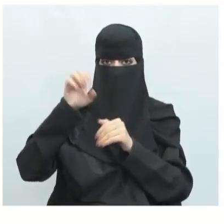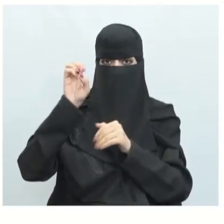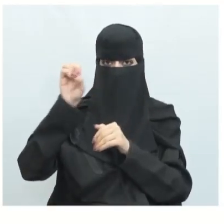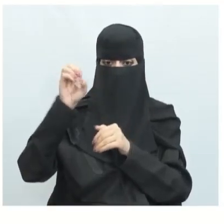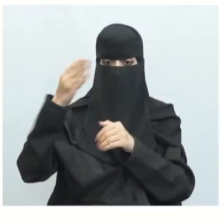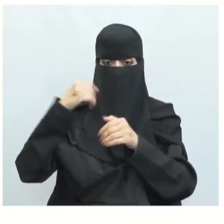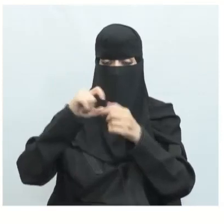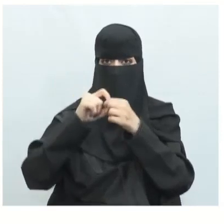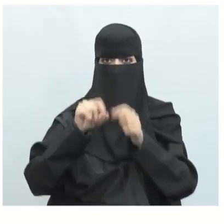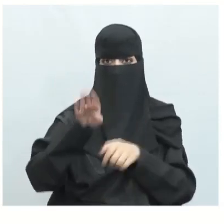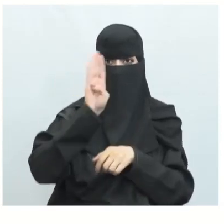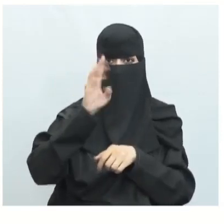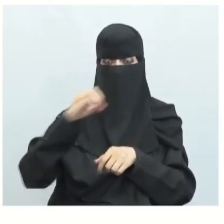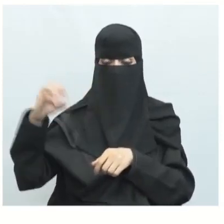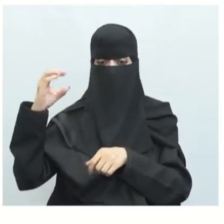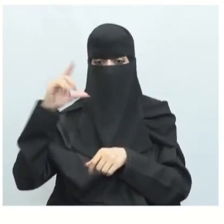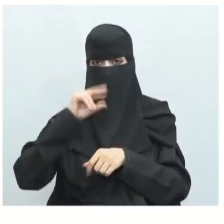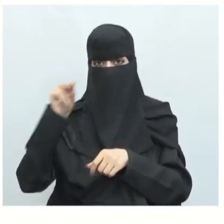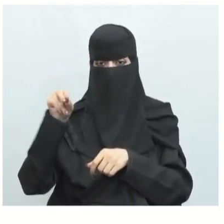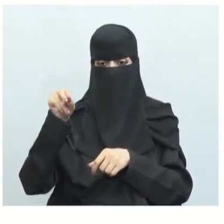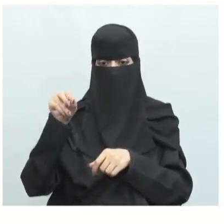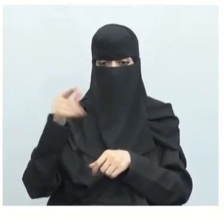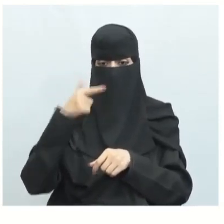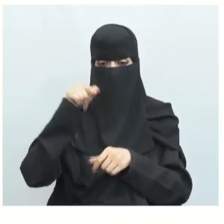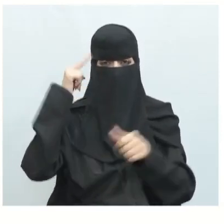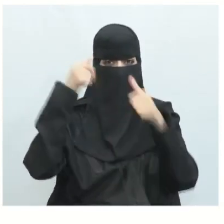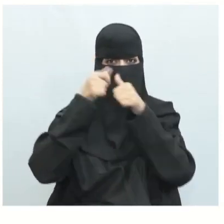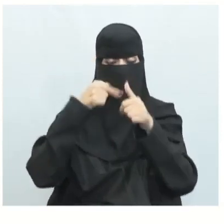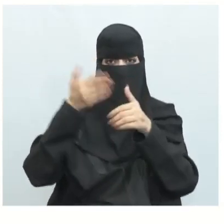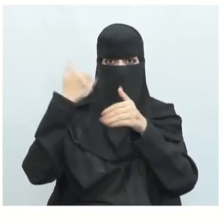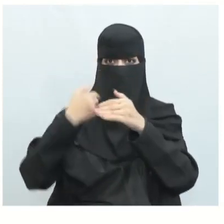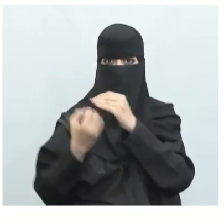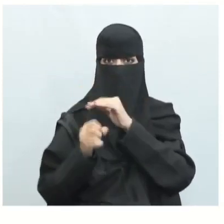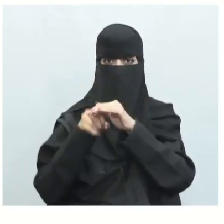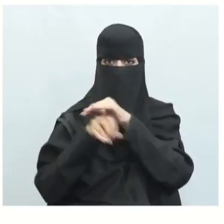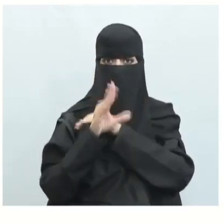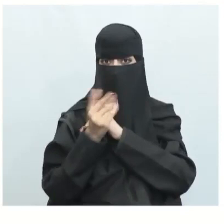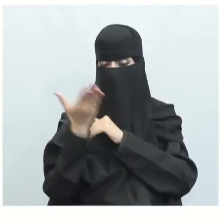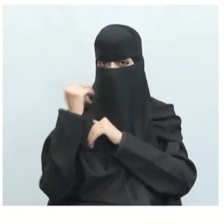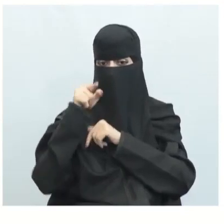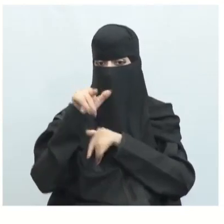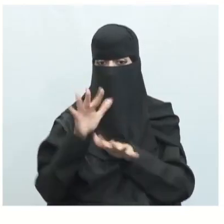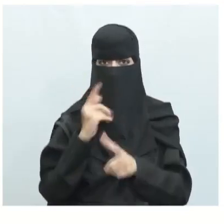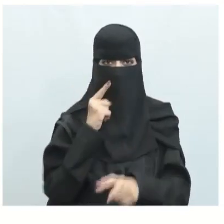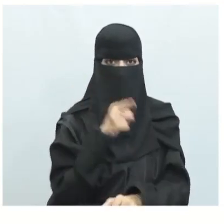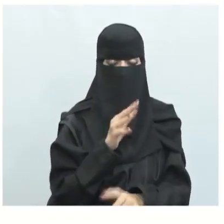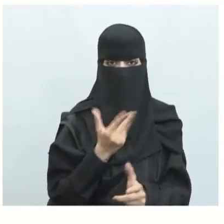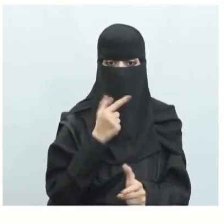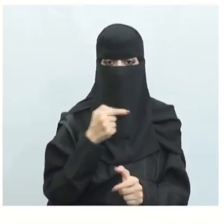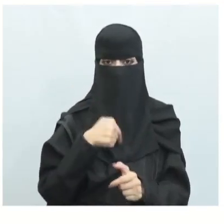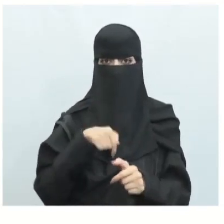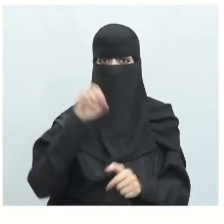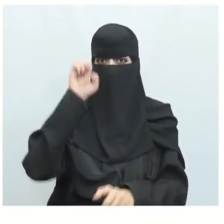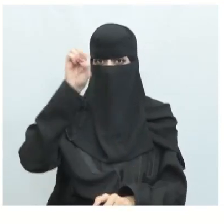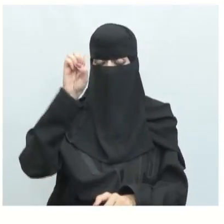البي والسي بهذا الشكل اذا تتذكرون في الشريحه السابقه هنا ماذا يطلب مني الاي